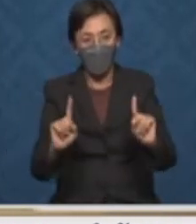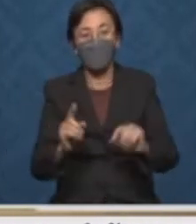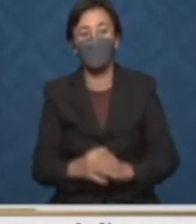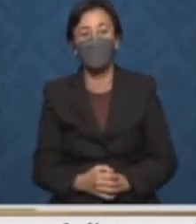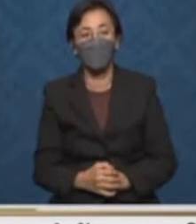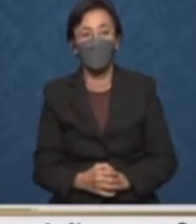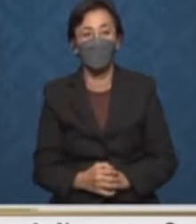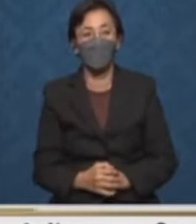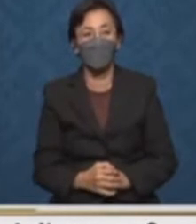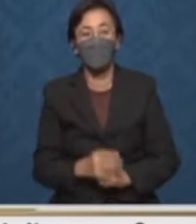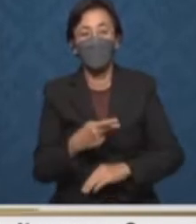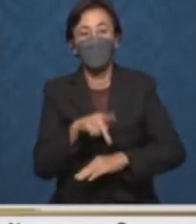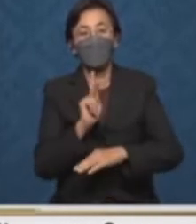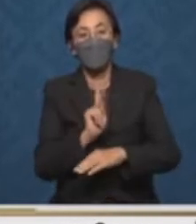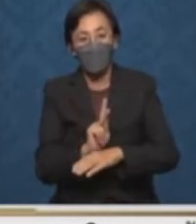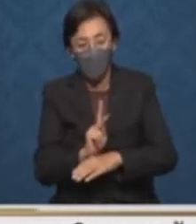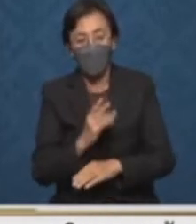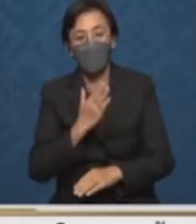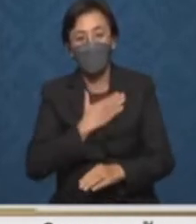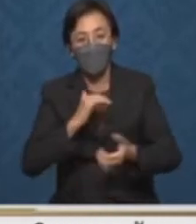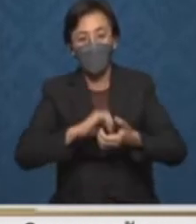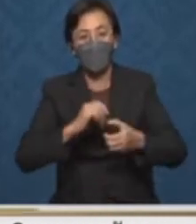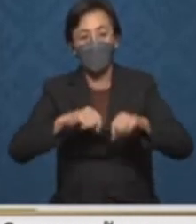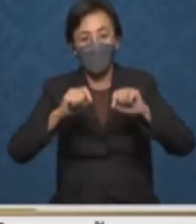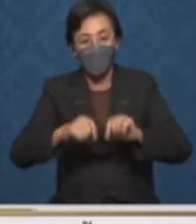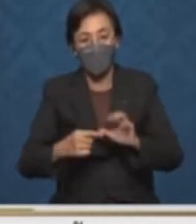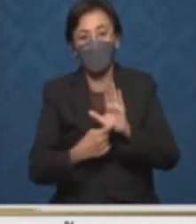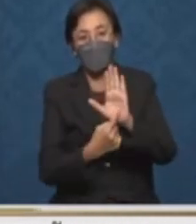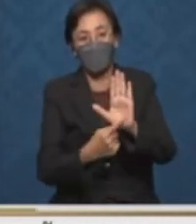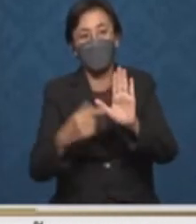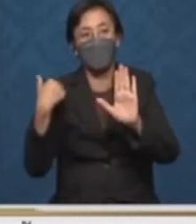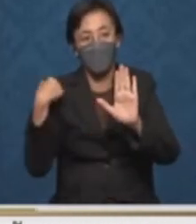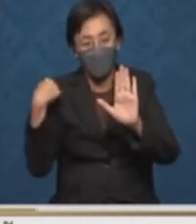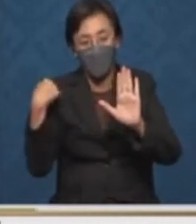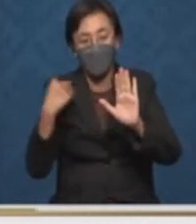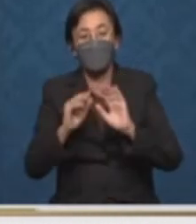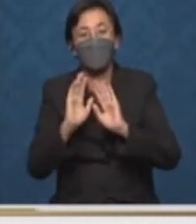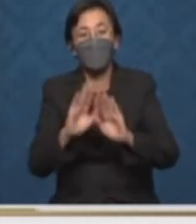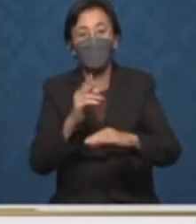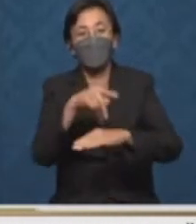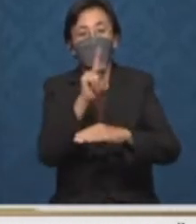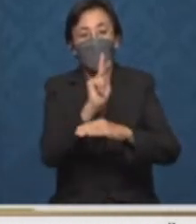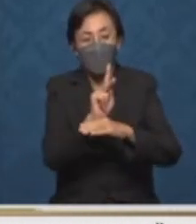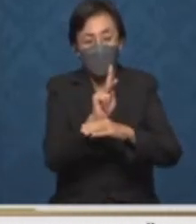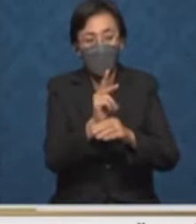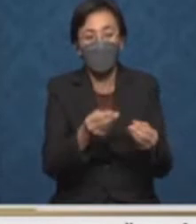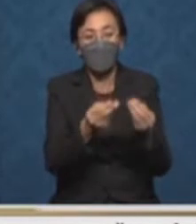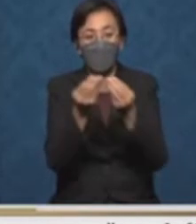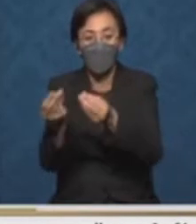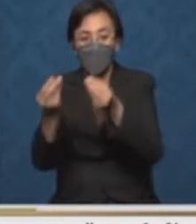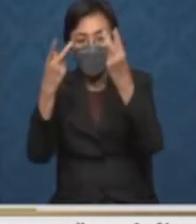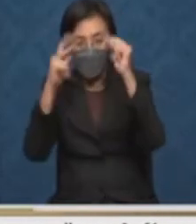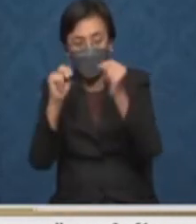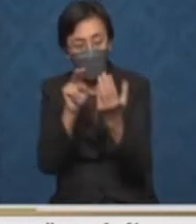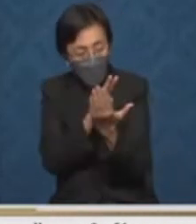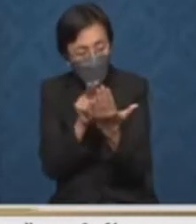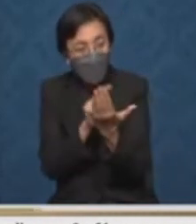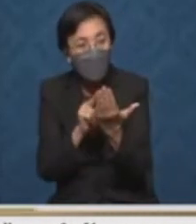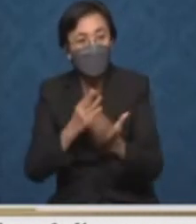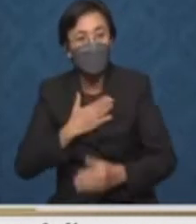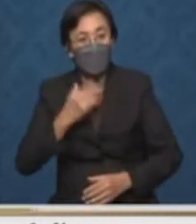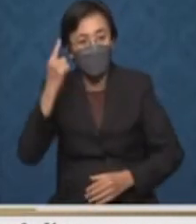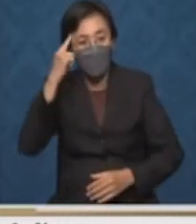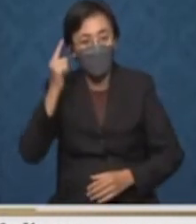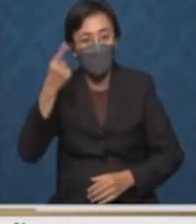อันนี้ท่านประธานครับผมมีสัญญาประกอบนะครับฝากท่านประธานไปถึงท่านนายกว่าให้ดูนะครับไม่ใช่ว่าผมนี่คิดขึ้นมา